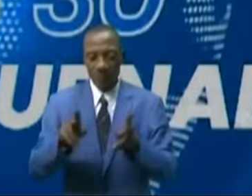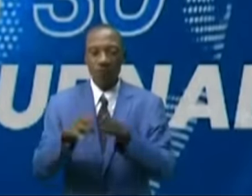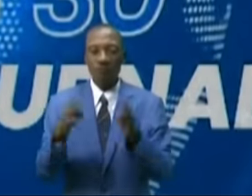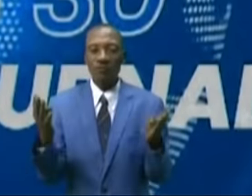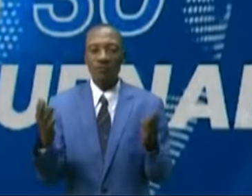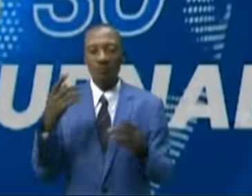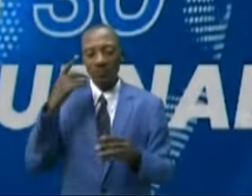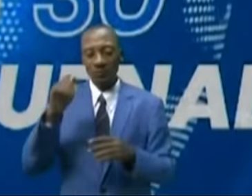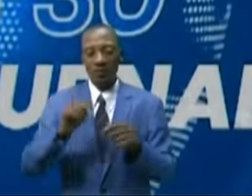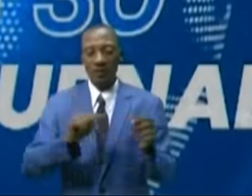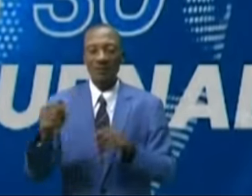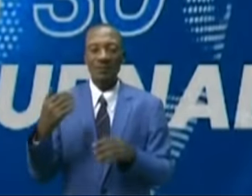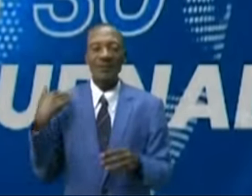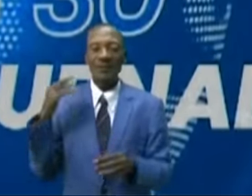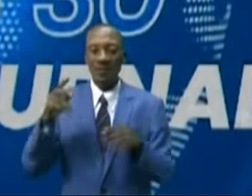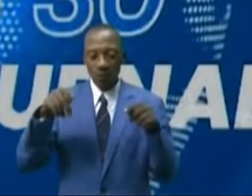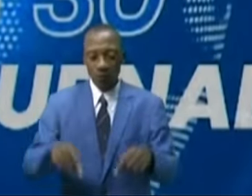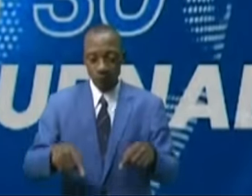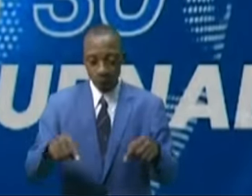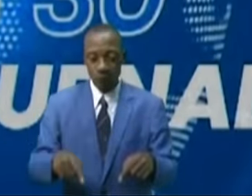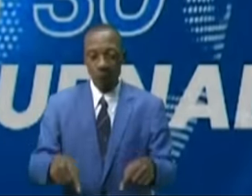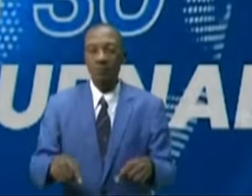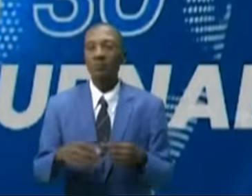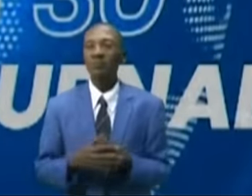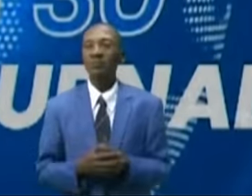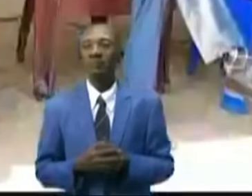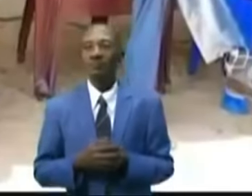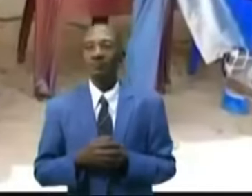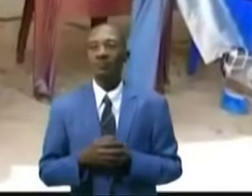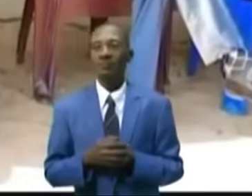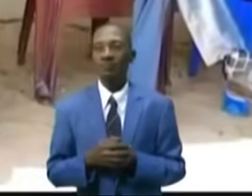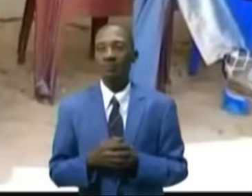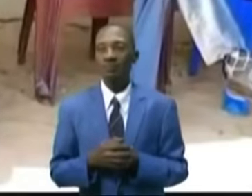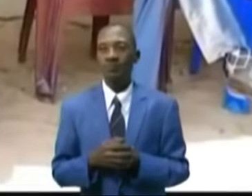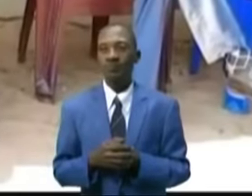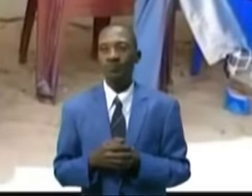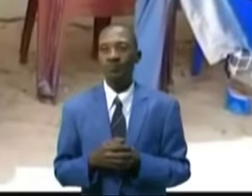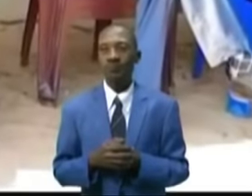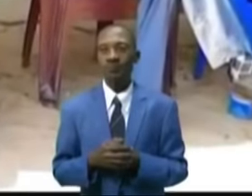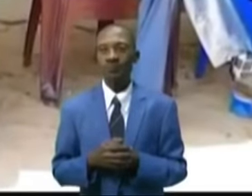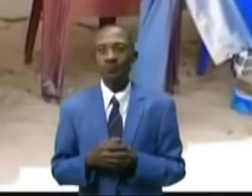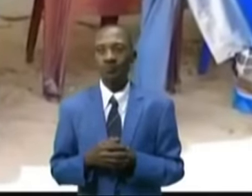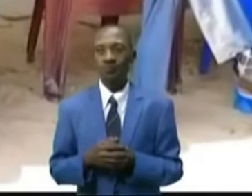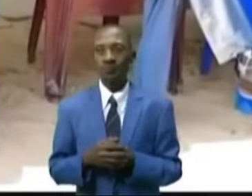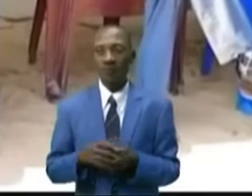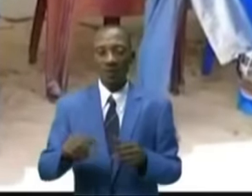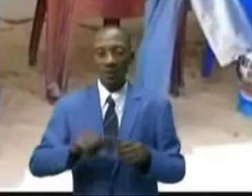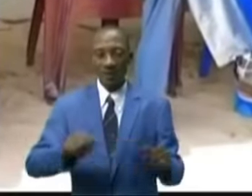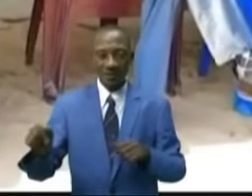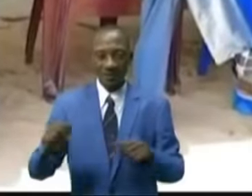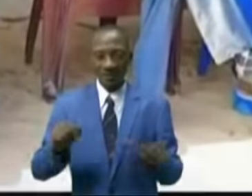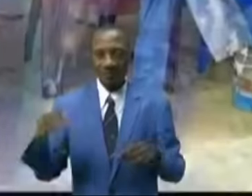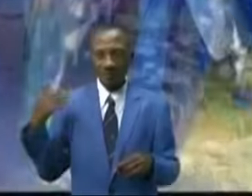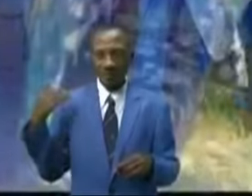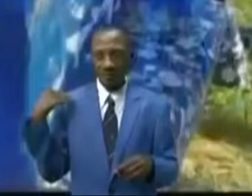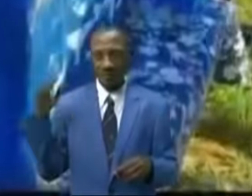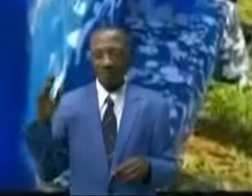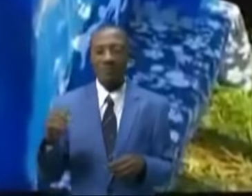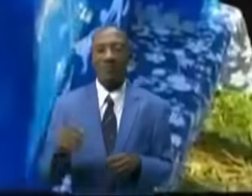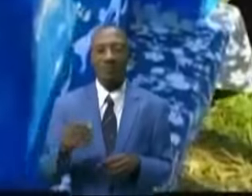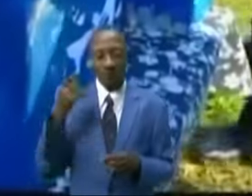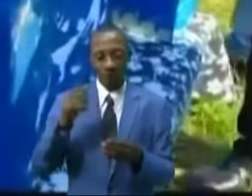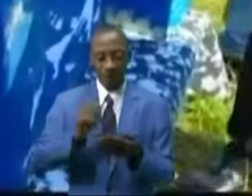du territoire, François Minga. Suivez. Le coup d'envoi de ces épreuves préliminaires des examens d'État